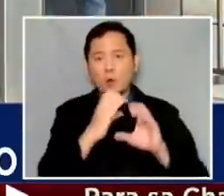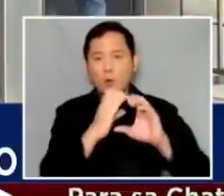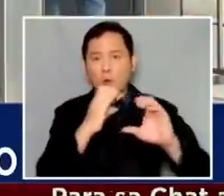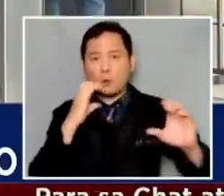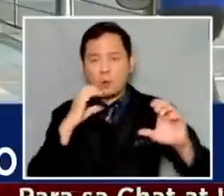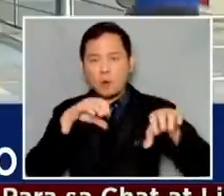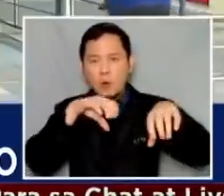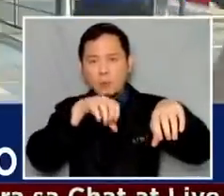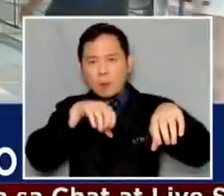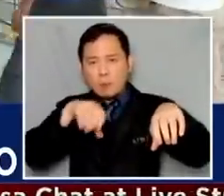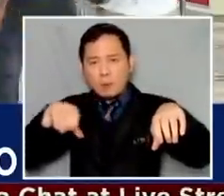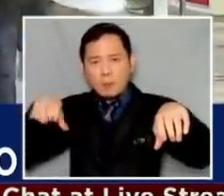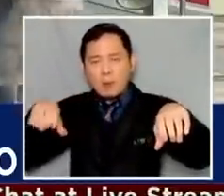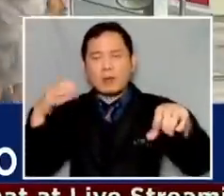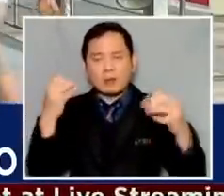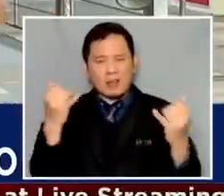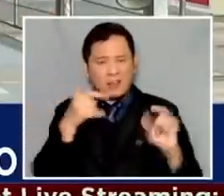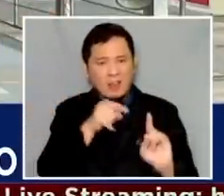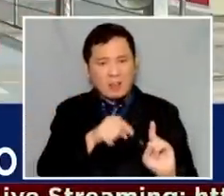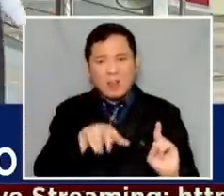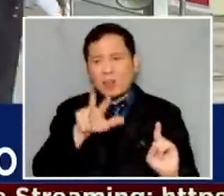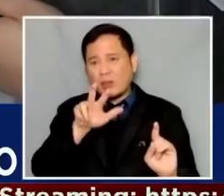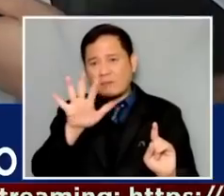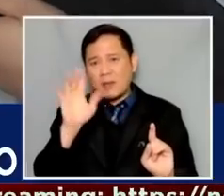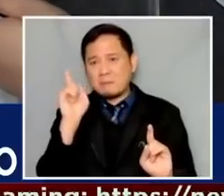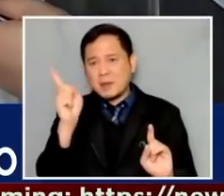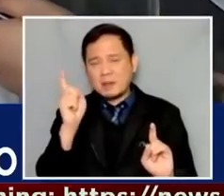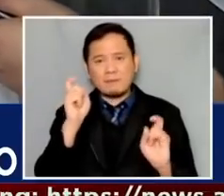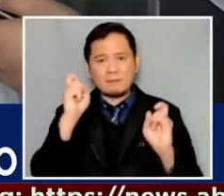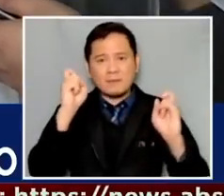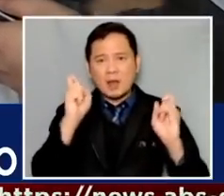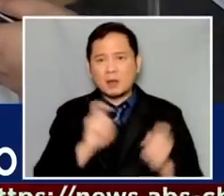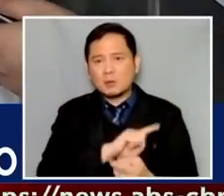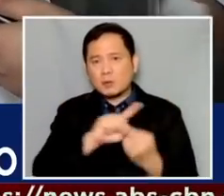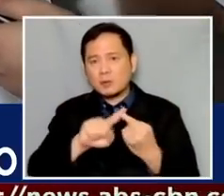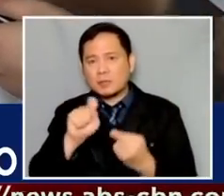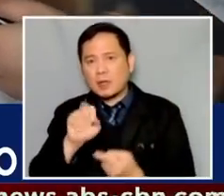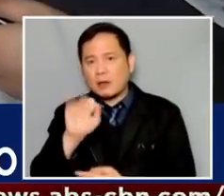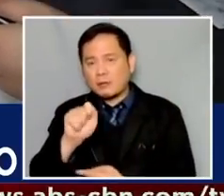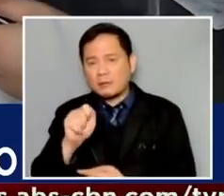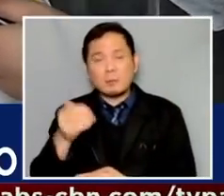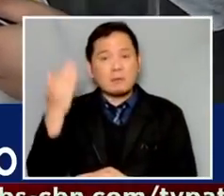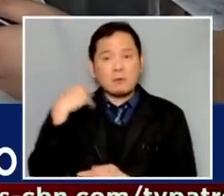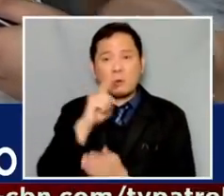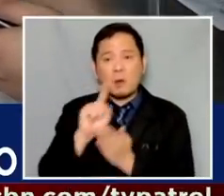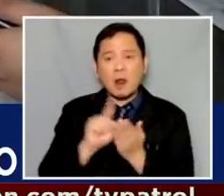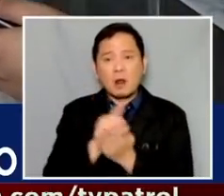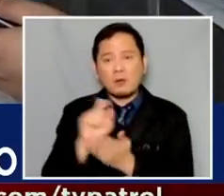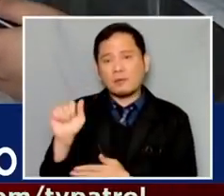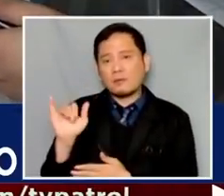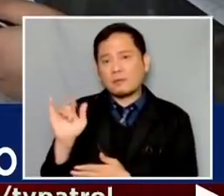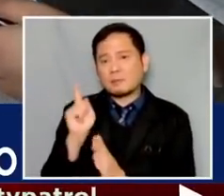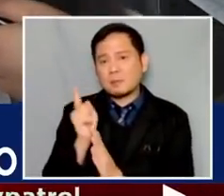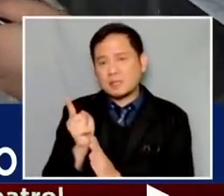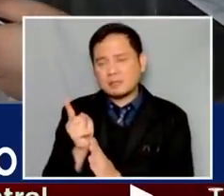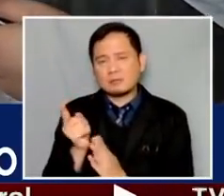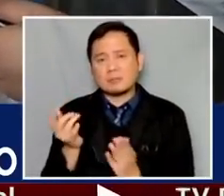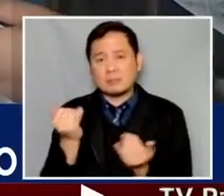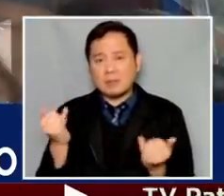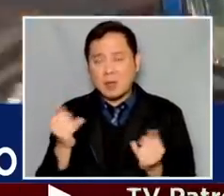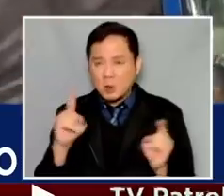Avenue to Top Avenue, it took us only 35 minutes. Dati-rati, 1 hour and 15 minutes, pinakamabilis na. No?